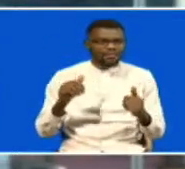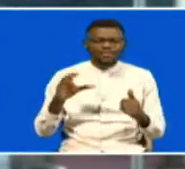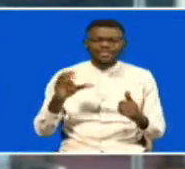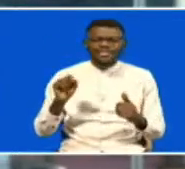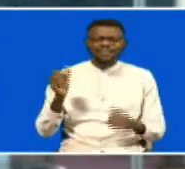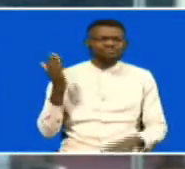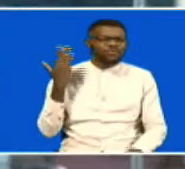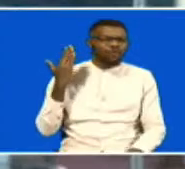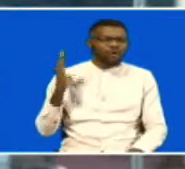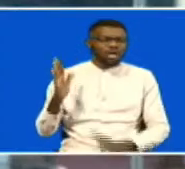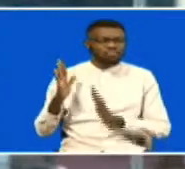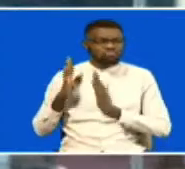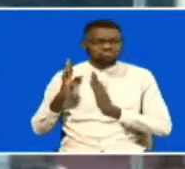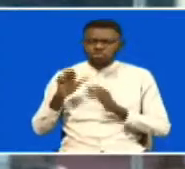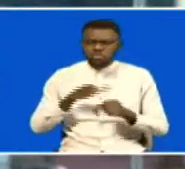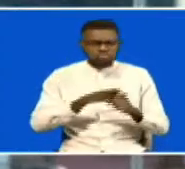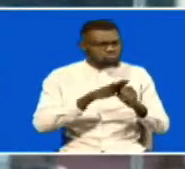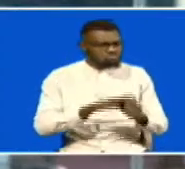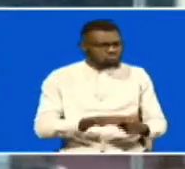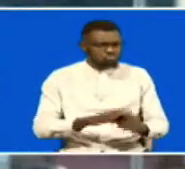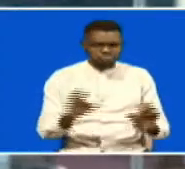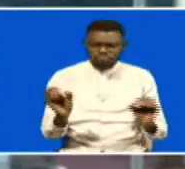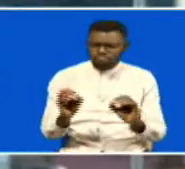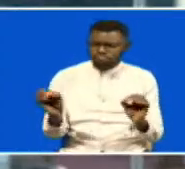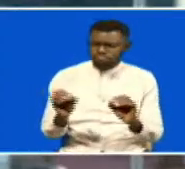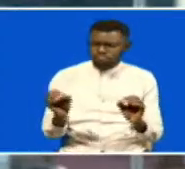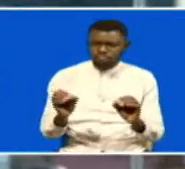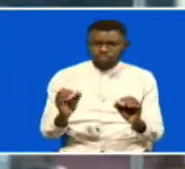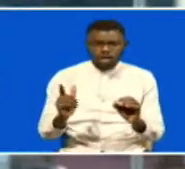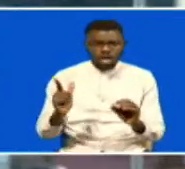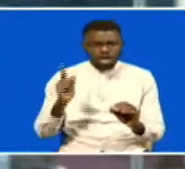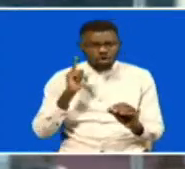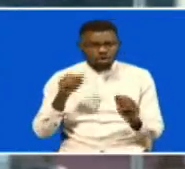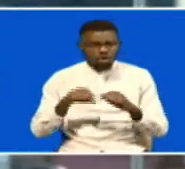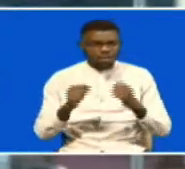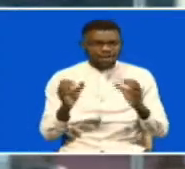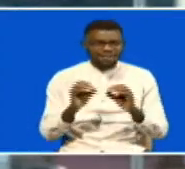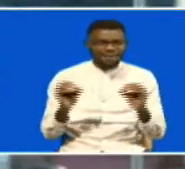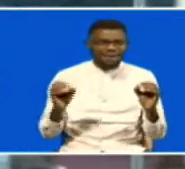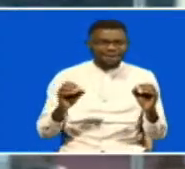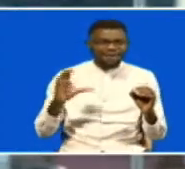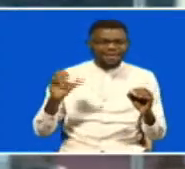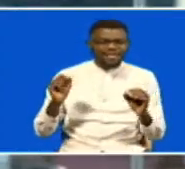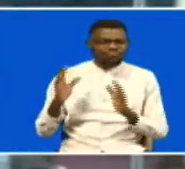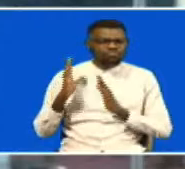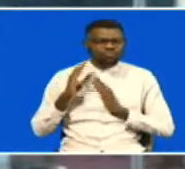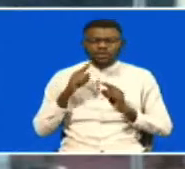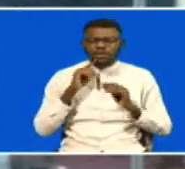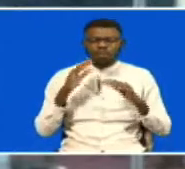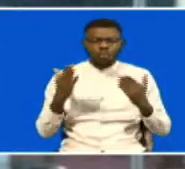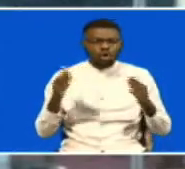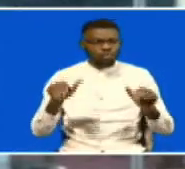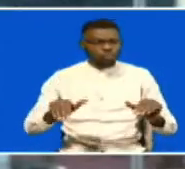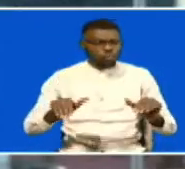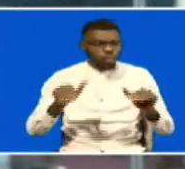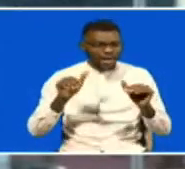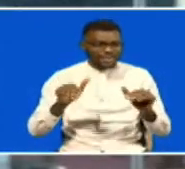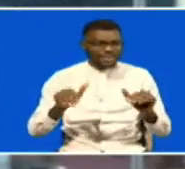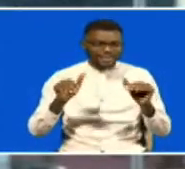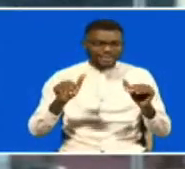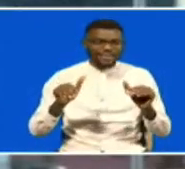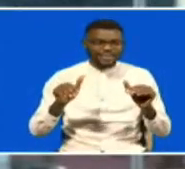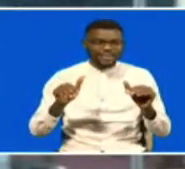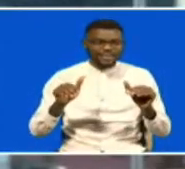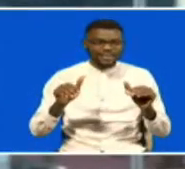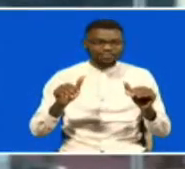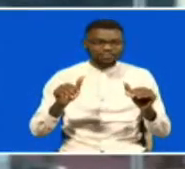Fred Matiang'i bila kumdhulumu na kwenda kinyume cha sheria. Kindiki amesema kuwa watasubiri uamuzi wa kiongozi wa mashtaka